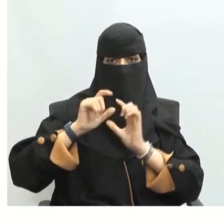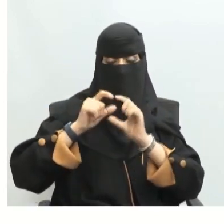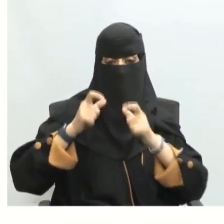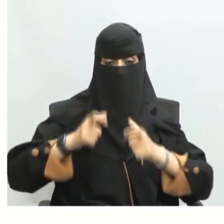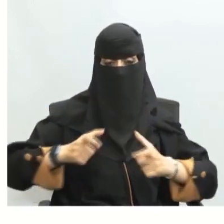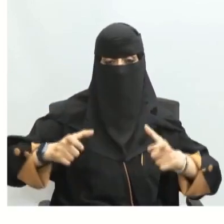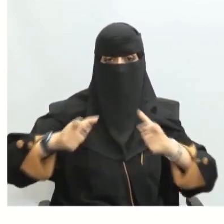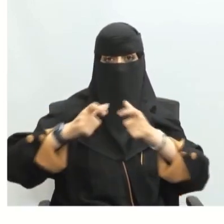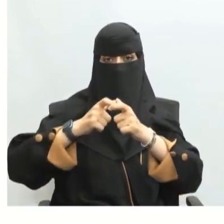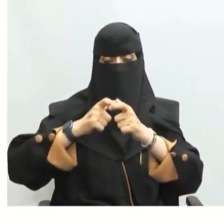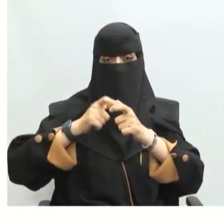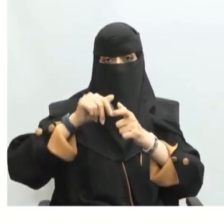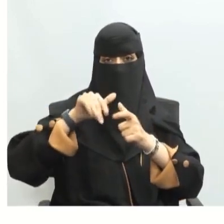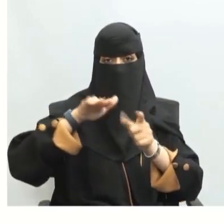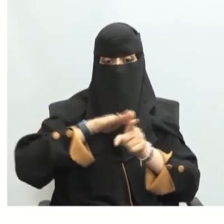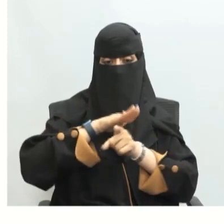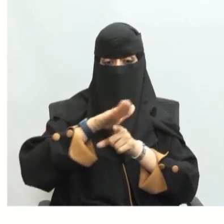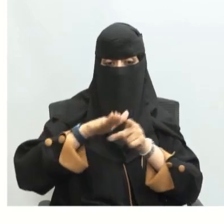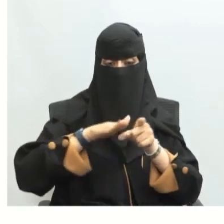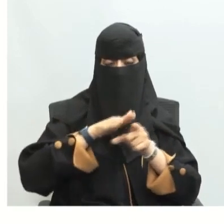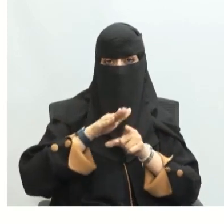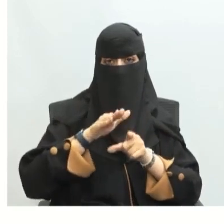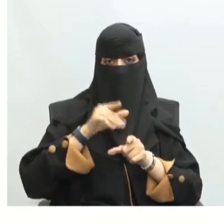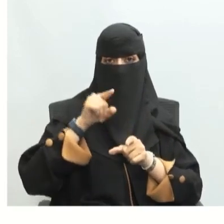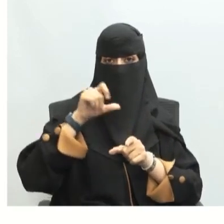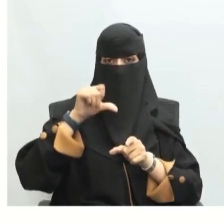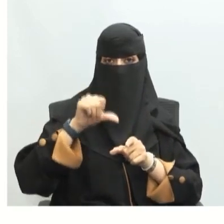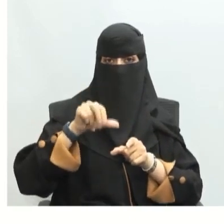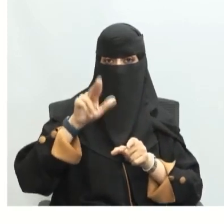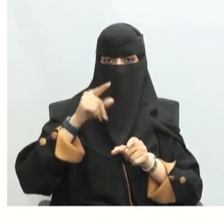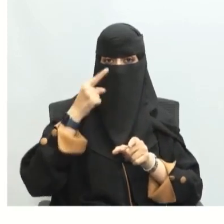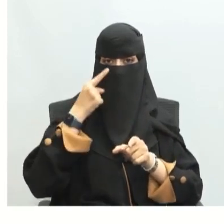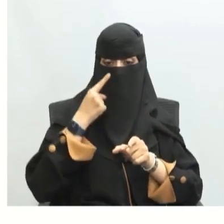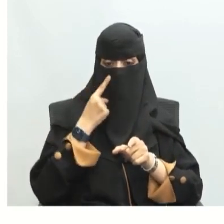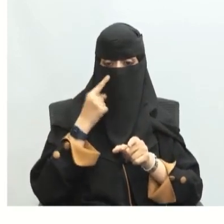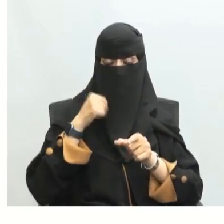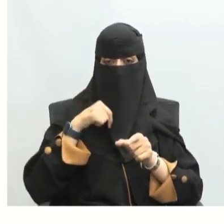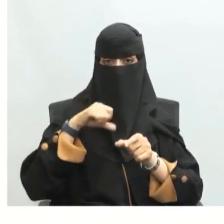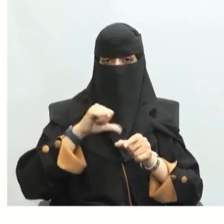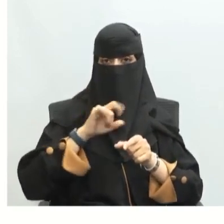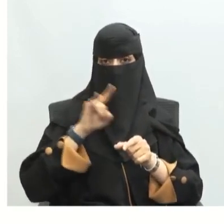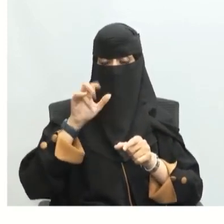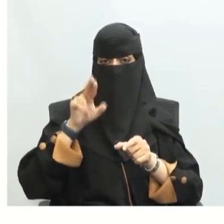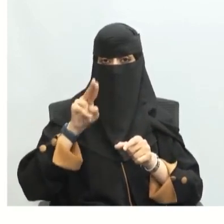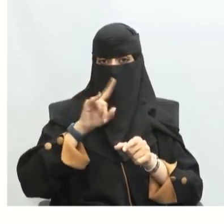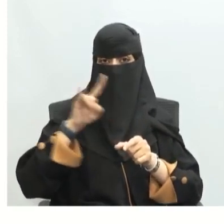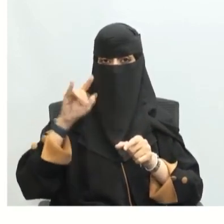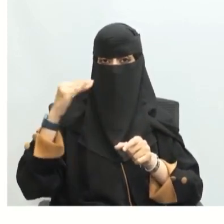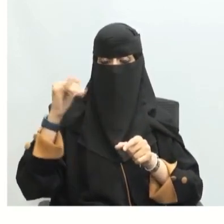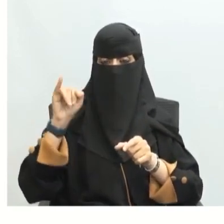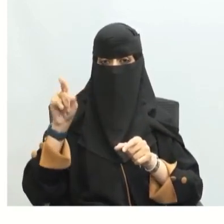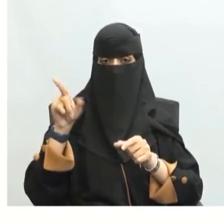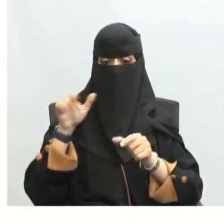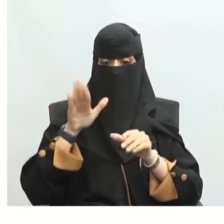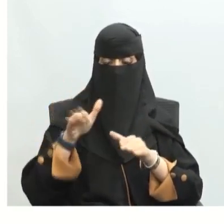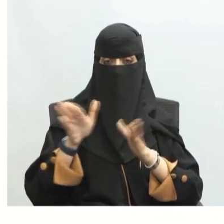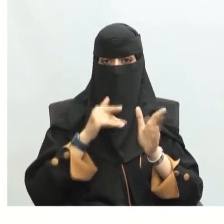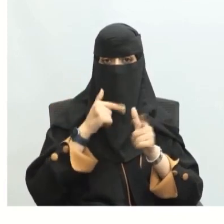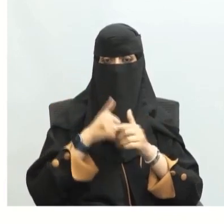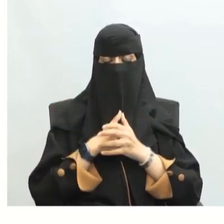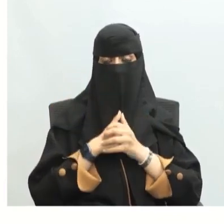ماذا احسنتم يؤدي الى تعزيز الوحده الوطنيه والتعايش